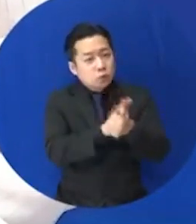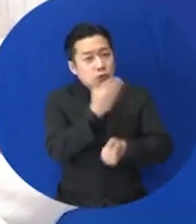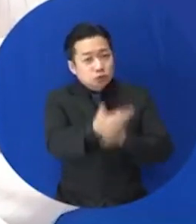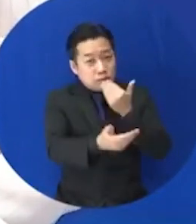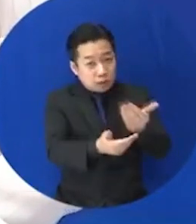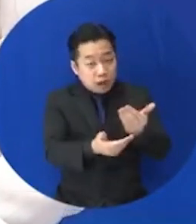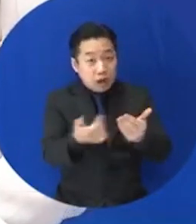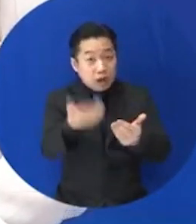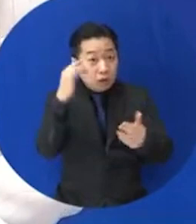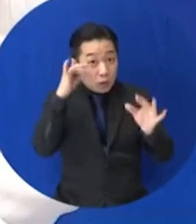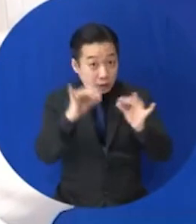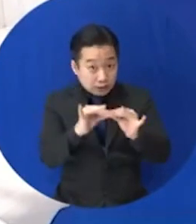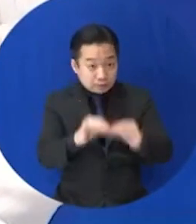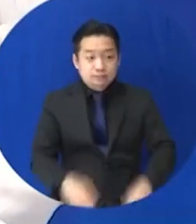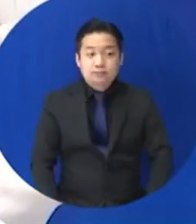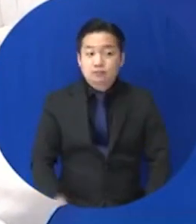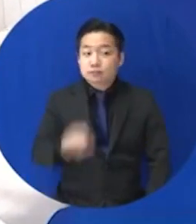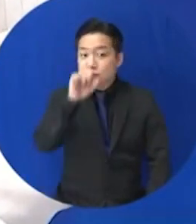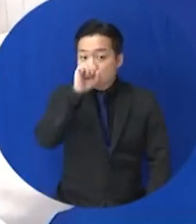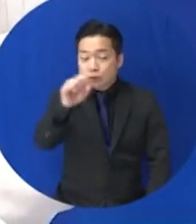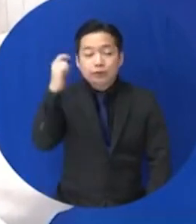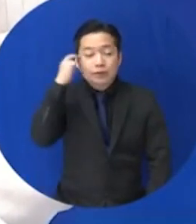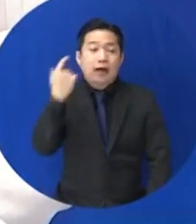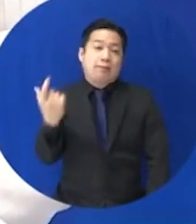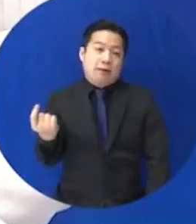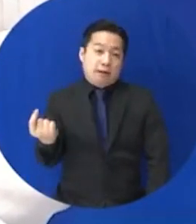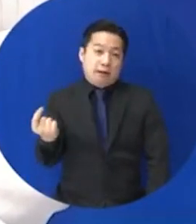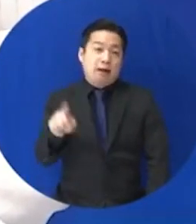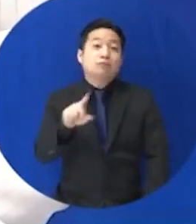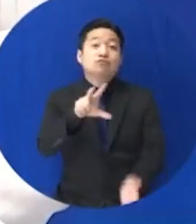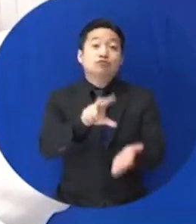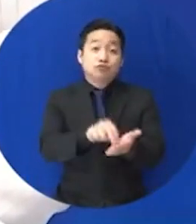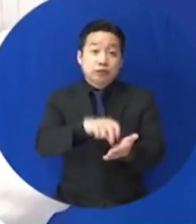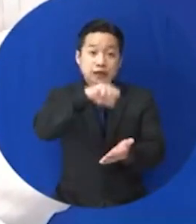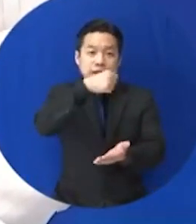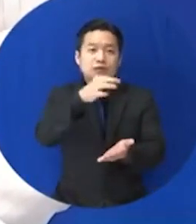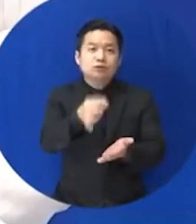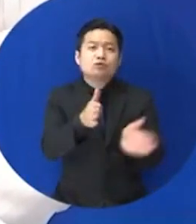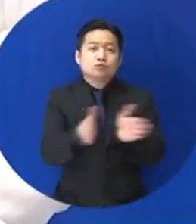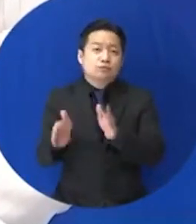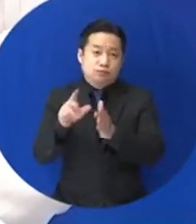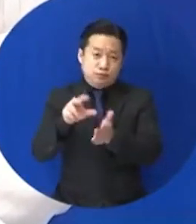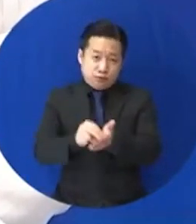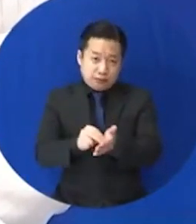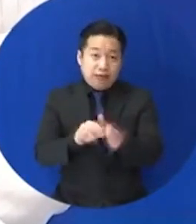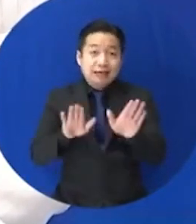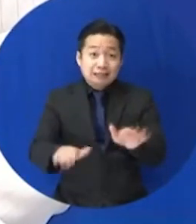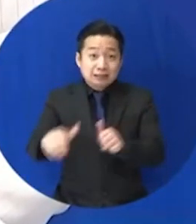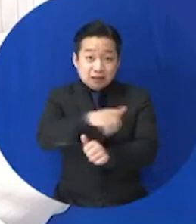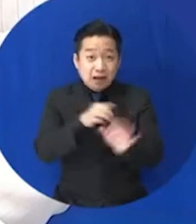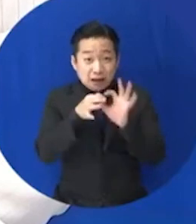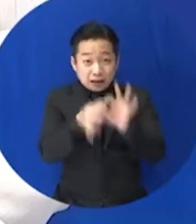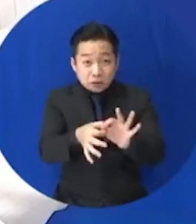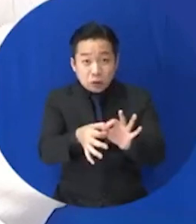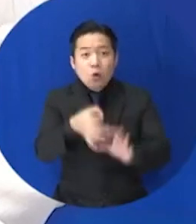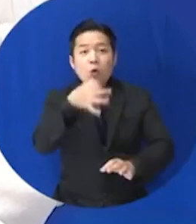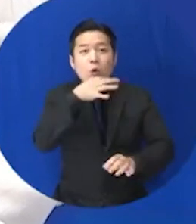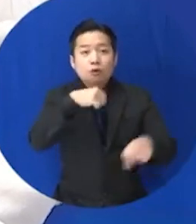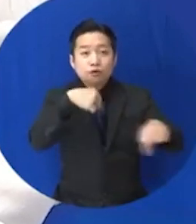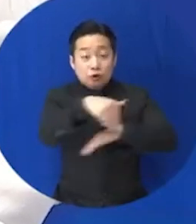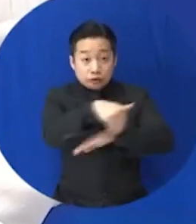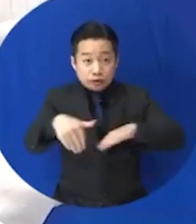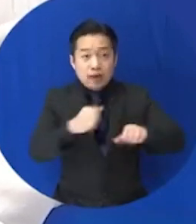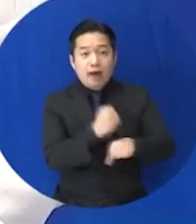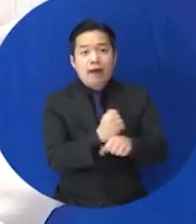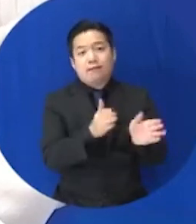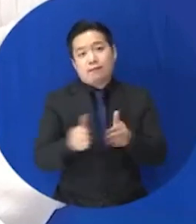않느냐 동의하시는지요? 좋은 의견이십니다. 이제 문제는 이제 재원이기 때문에 현재 상태로 가장 효율적 정책을